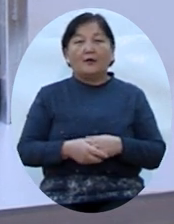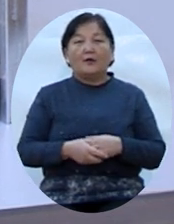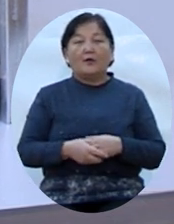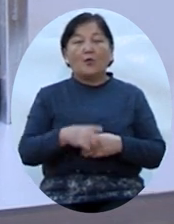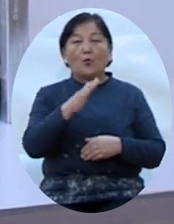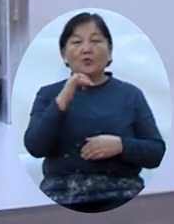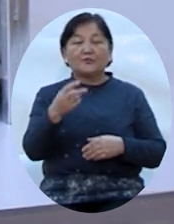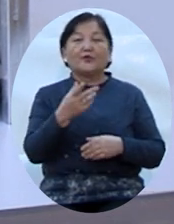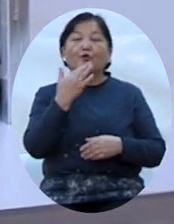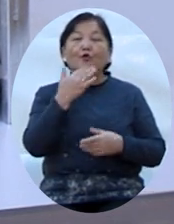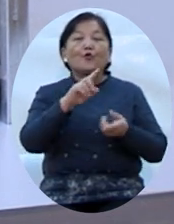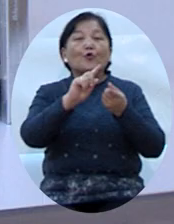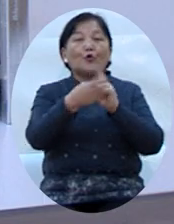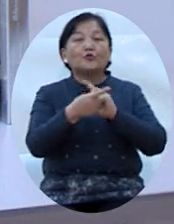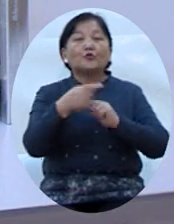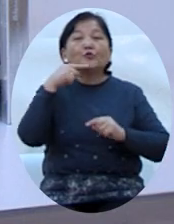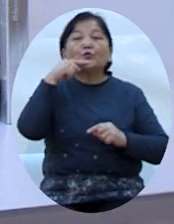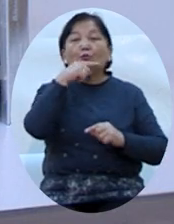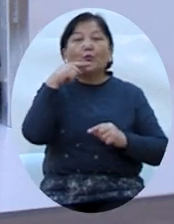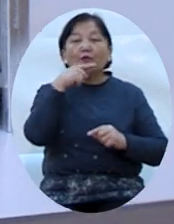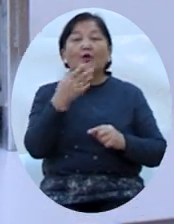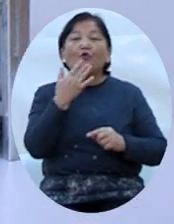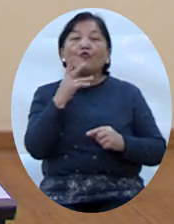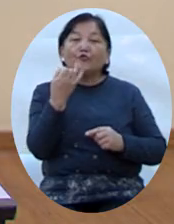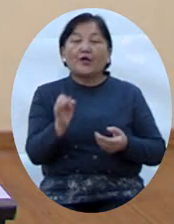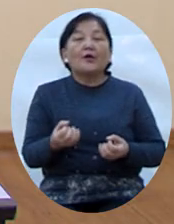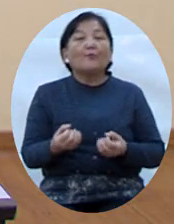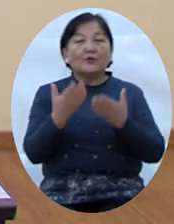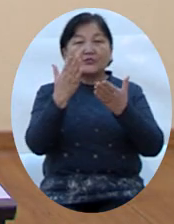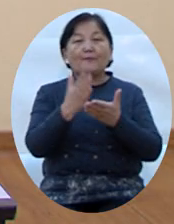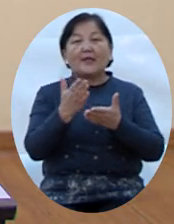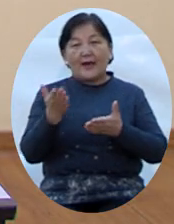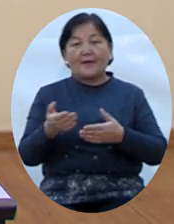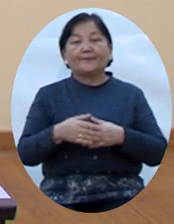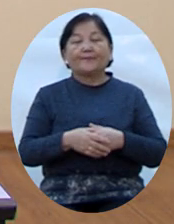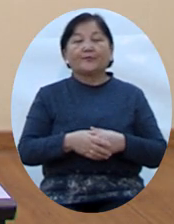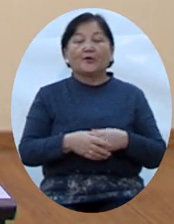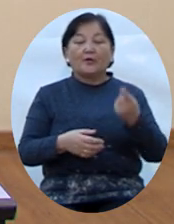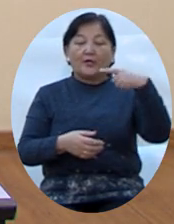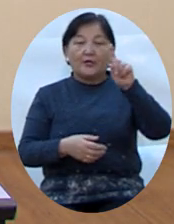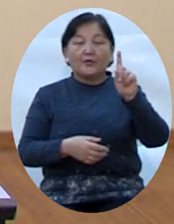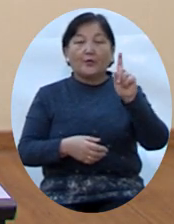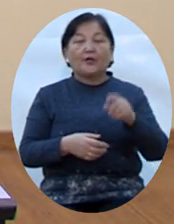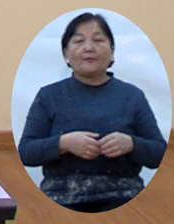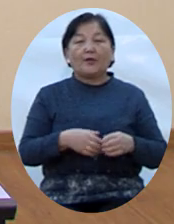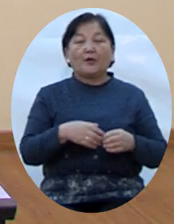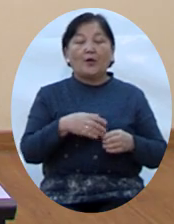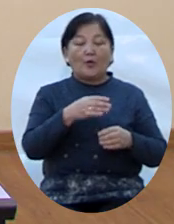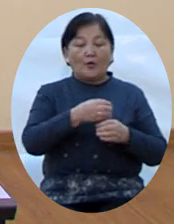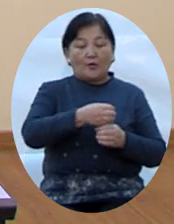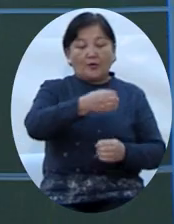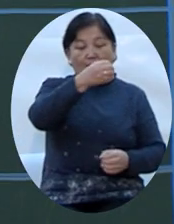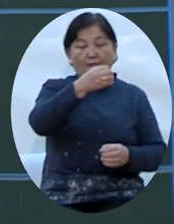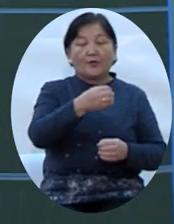За уусамлын өнгө өөрчлөгдөж улаан өнгийг үзүүлсэн байна. За тэгэхээр хүрэн байцаа 1-р уусамл болох ус